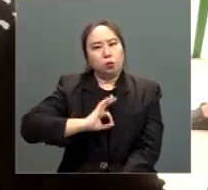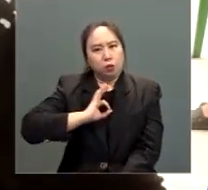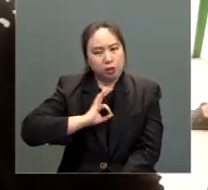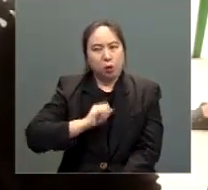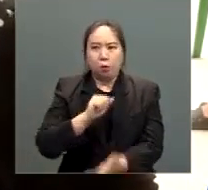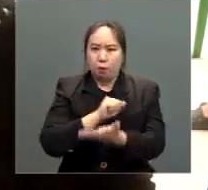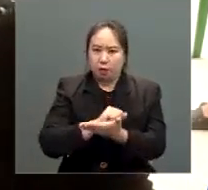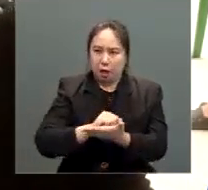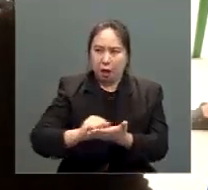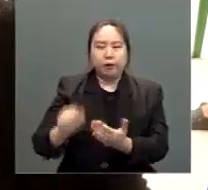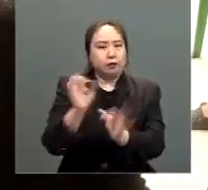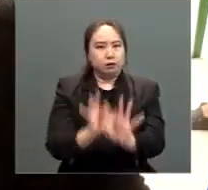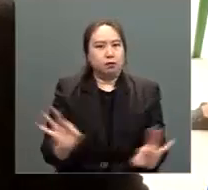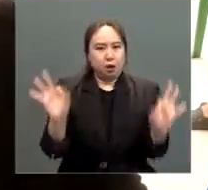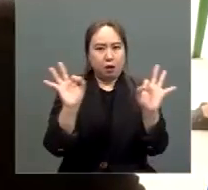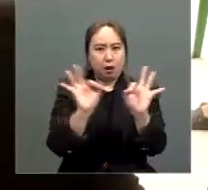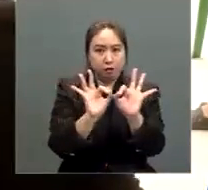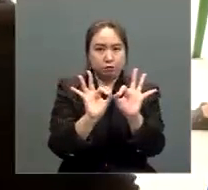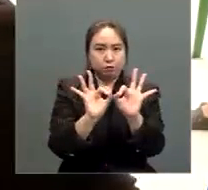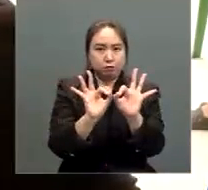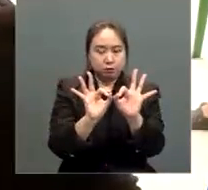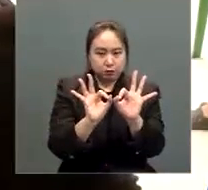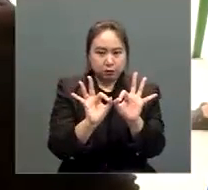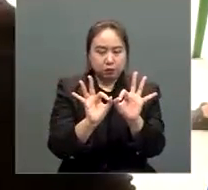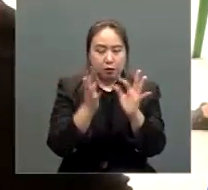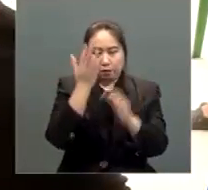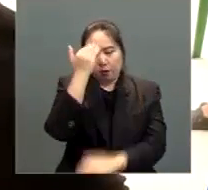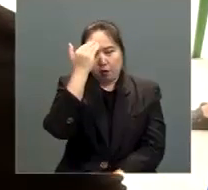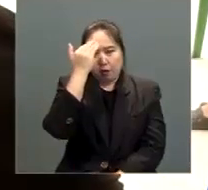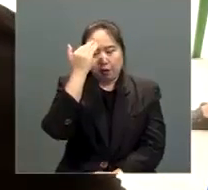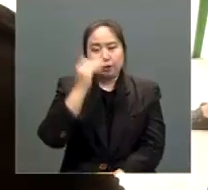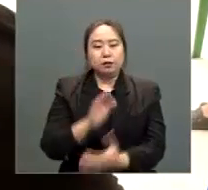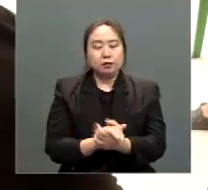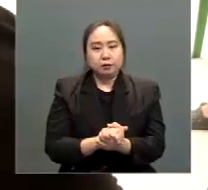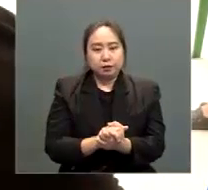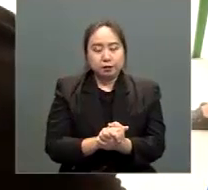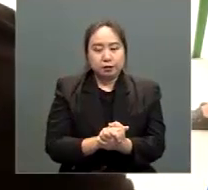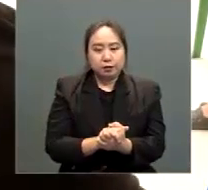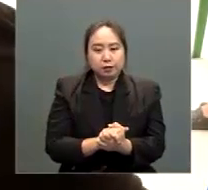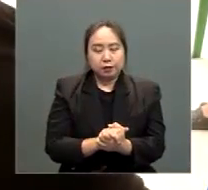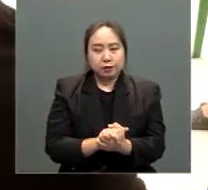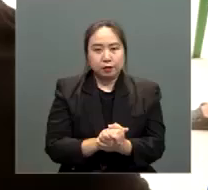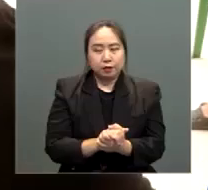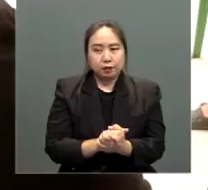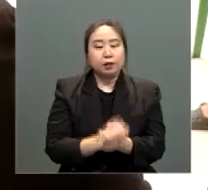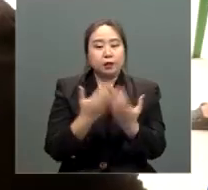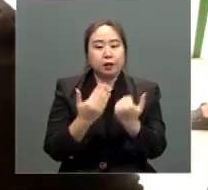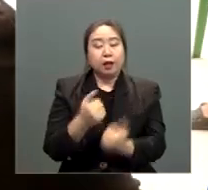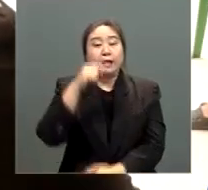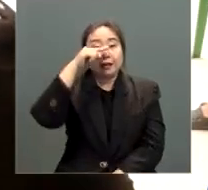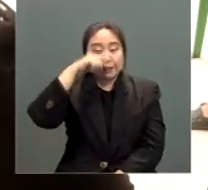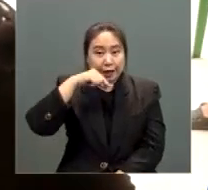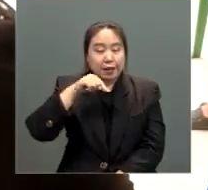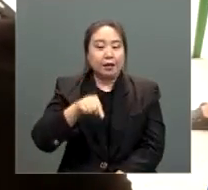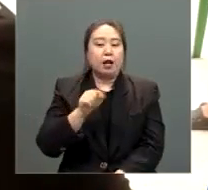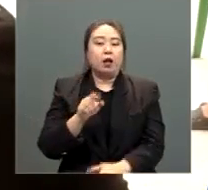นี่เป็นสิ่งสำคัญนะเพราะป้าเขียนหนังสืออยู่ในเพจทีนี้ประเทศไทยเนี่ยความสะอาดเนี่